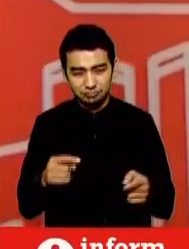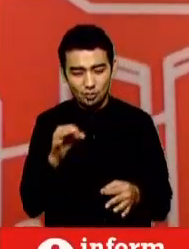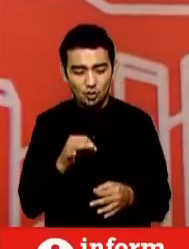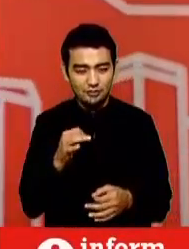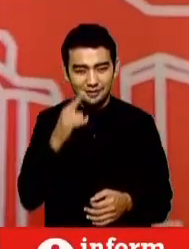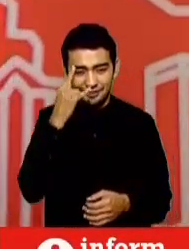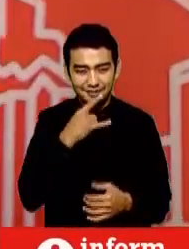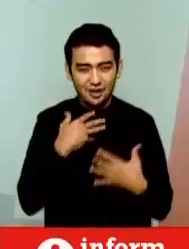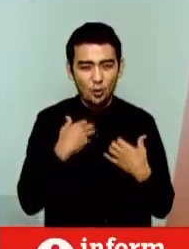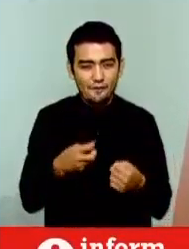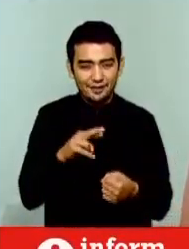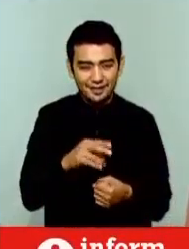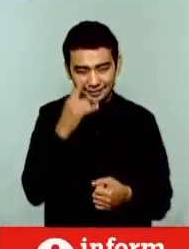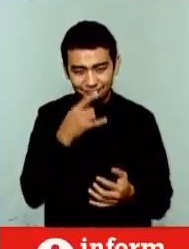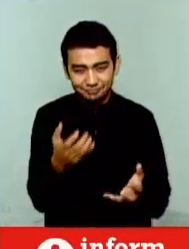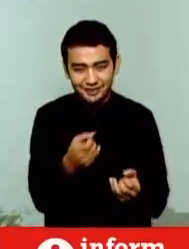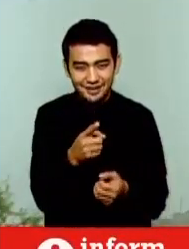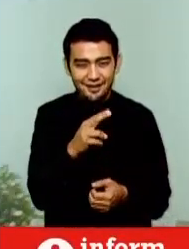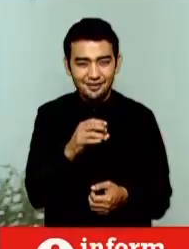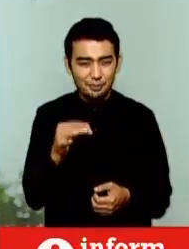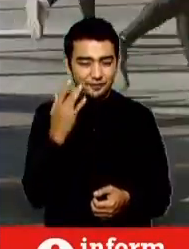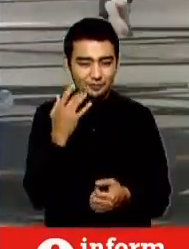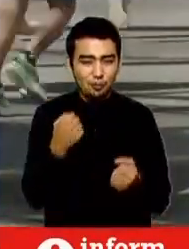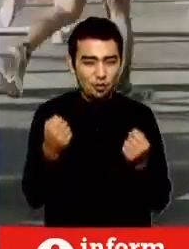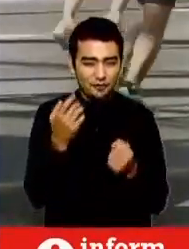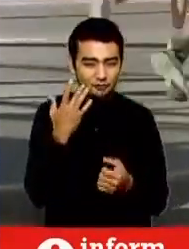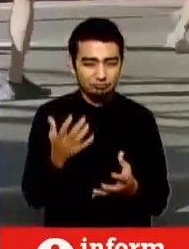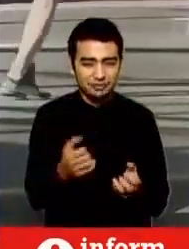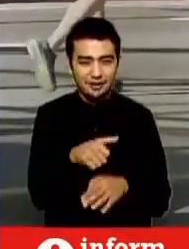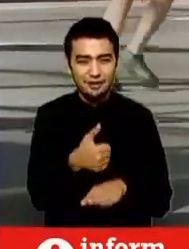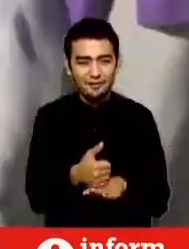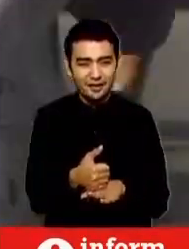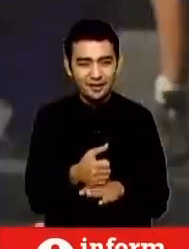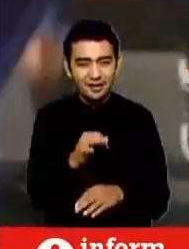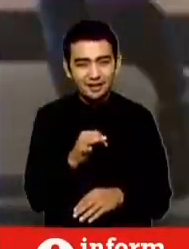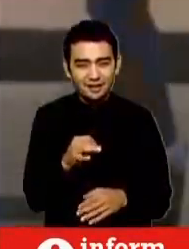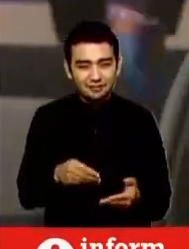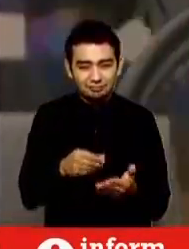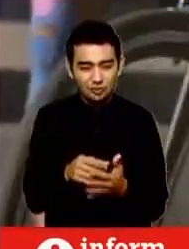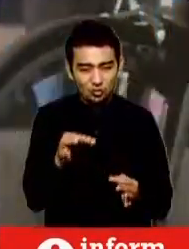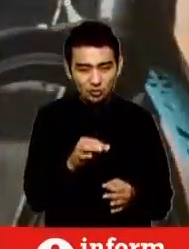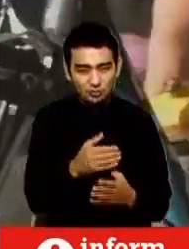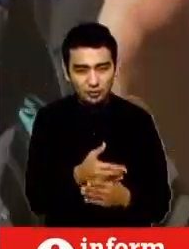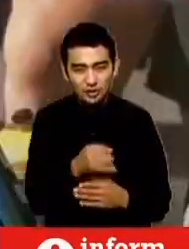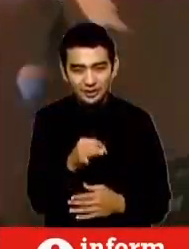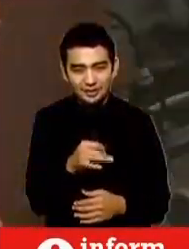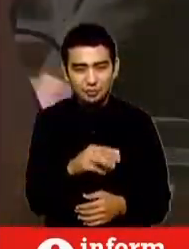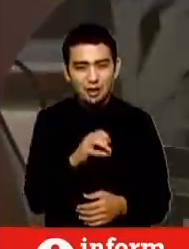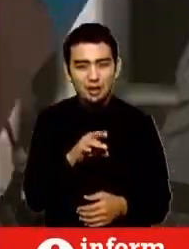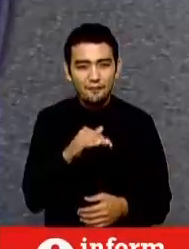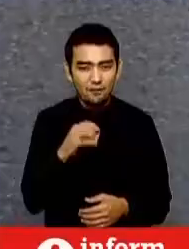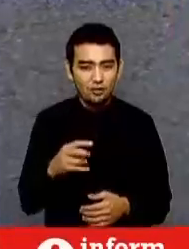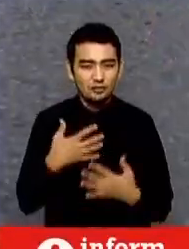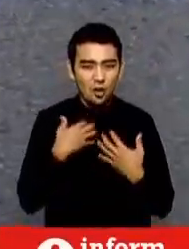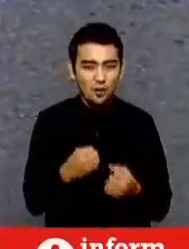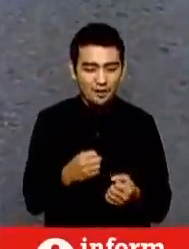ұстанатын қазақстандықтарды қолдайтын осы бір кең ауқымды спорт шарасының бас серіктесі болды. Келеді. Марафон бұл баршаға арналған мереке. Оған